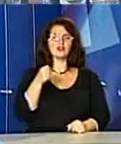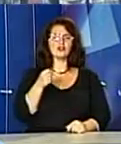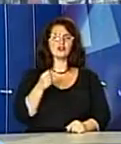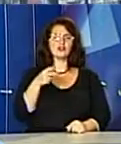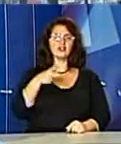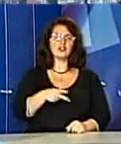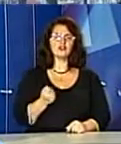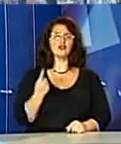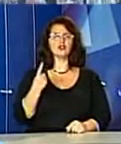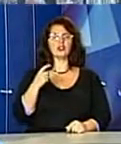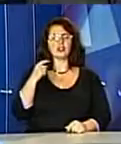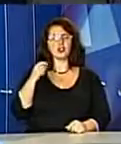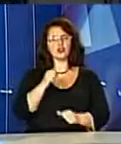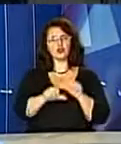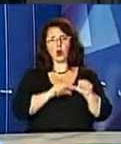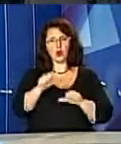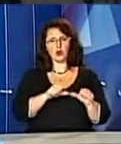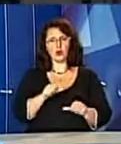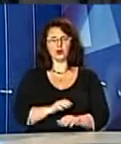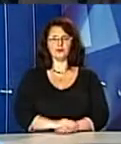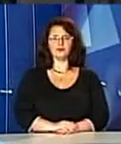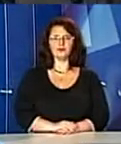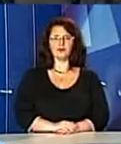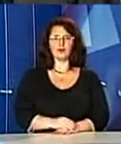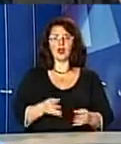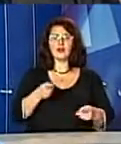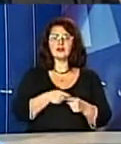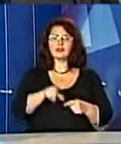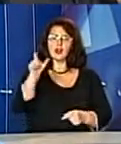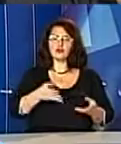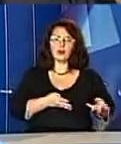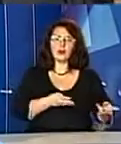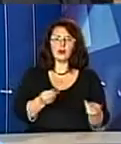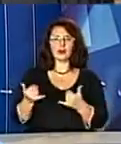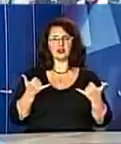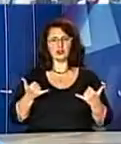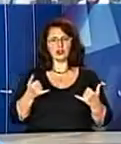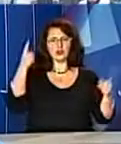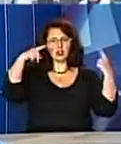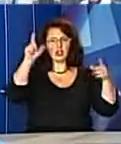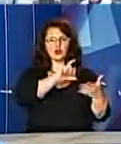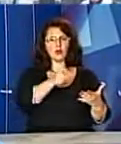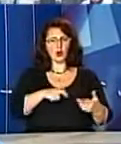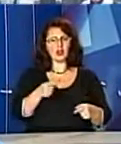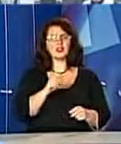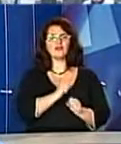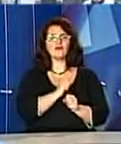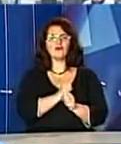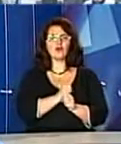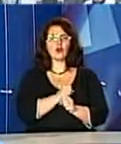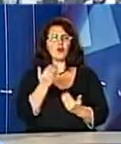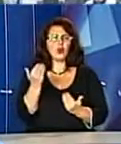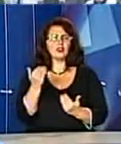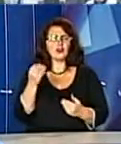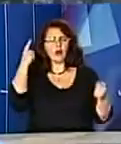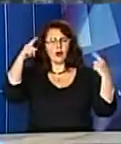Антонич був поетом, літературознавцем та перекладачем. Він вплинув на сучасну поезію. В його роботах присутні філософські, релігійні